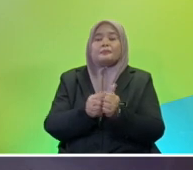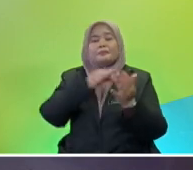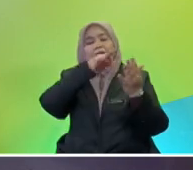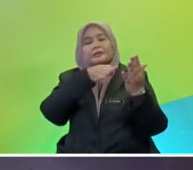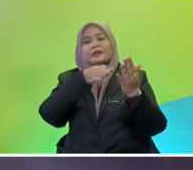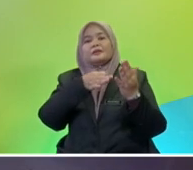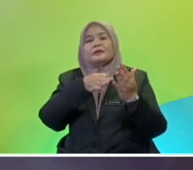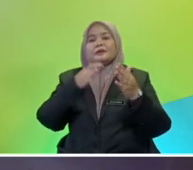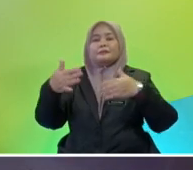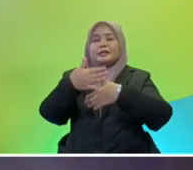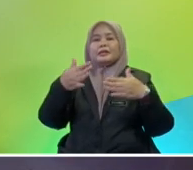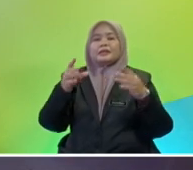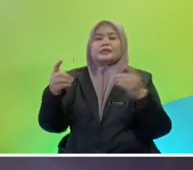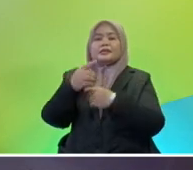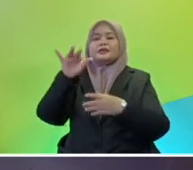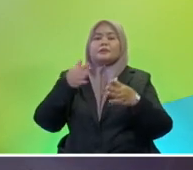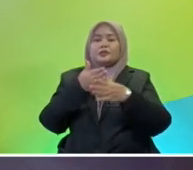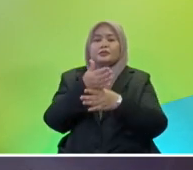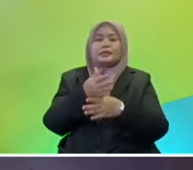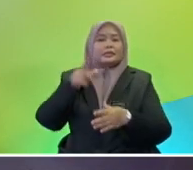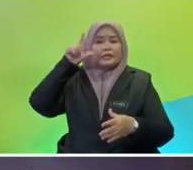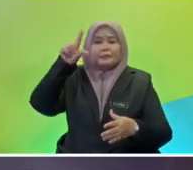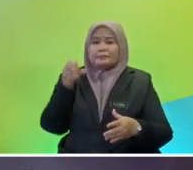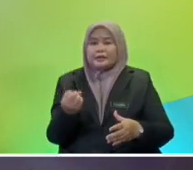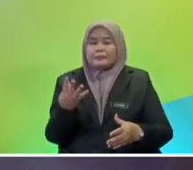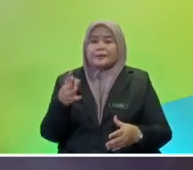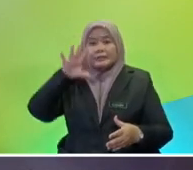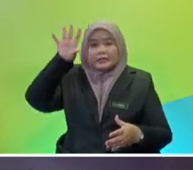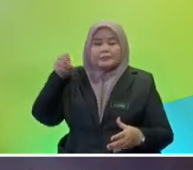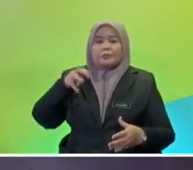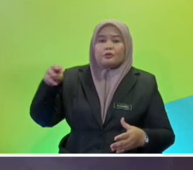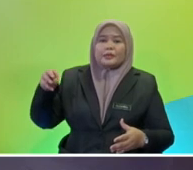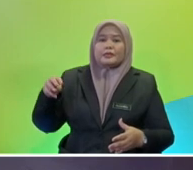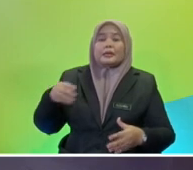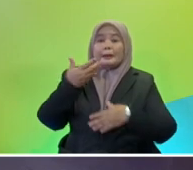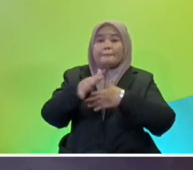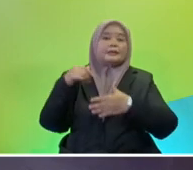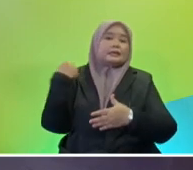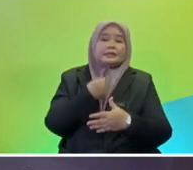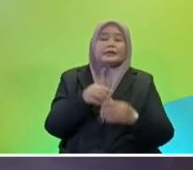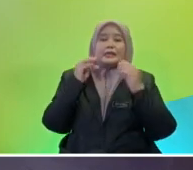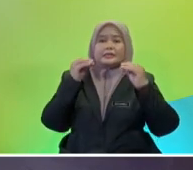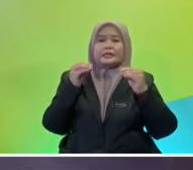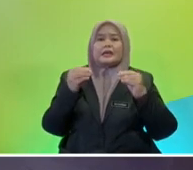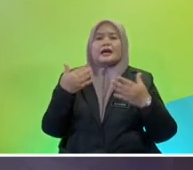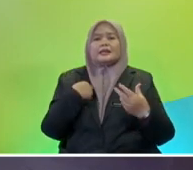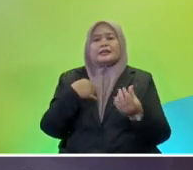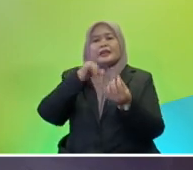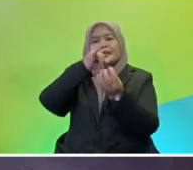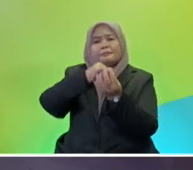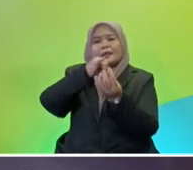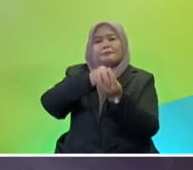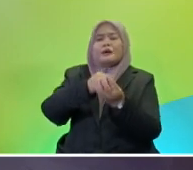taksiran yang dijajah ini adalah pencak Siran yang bertulisan kita melihat perkembangan pencapaian murid serta kita aja tak impor positif